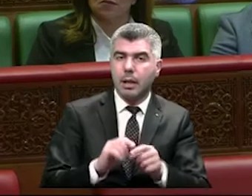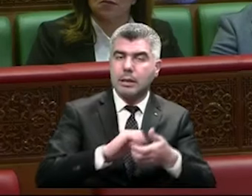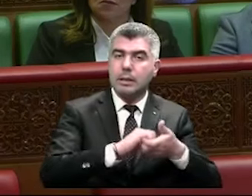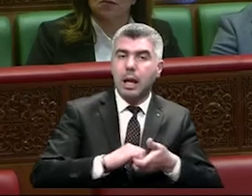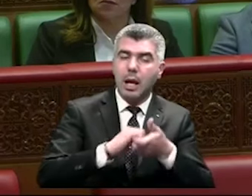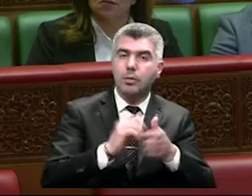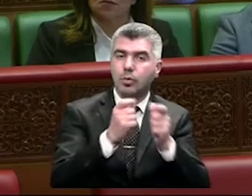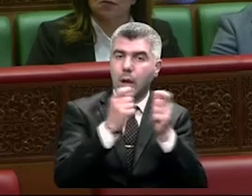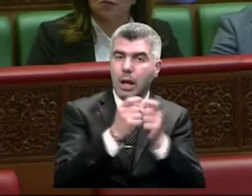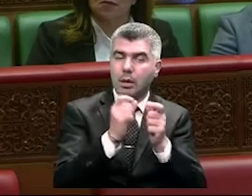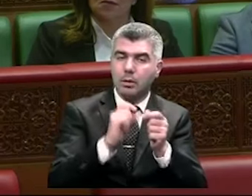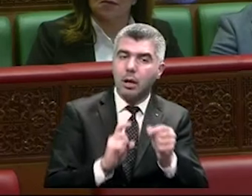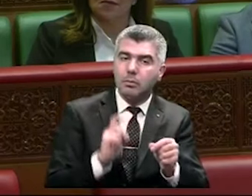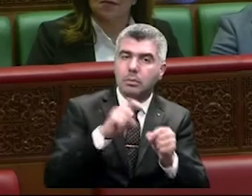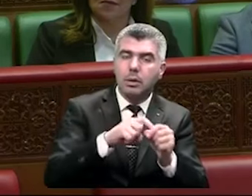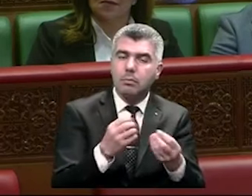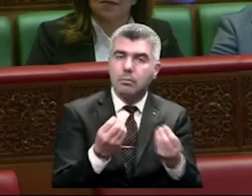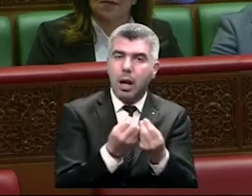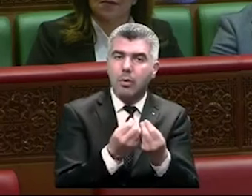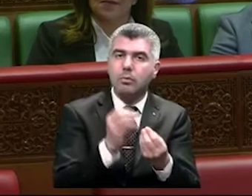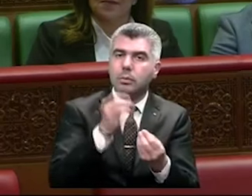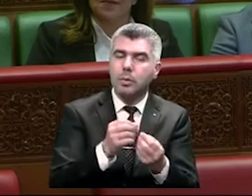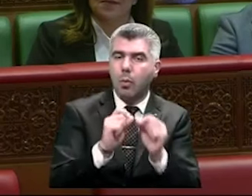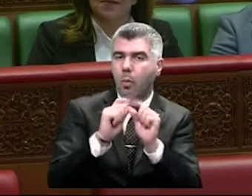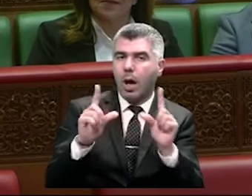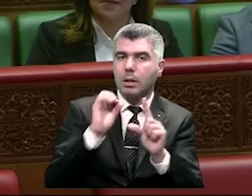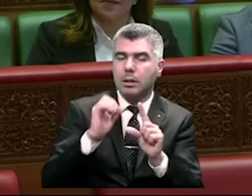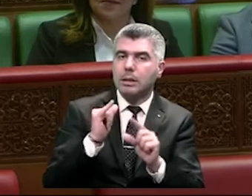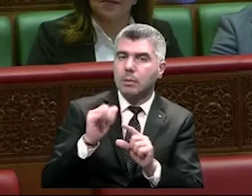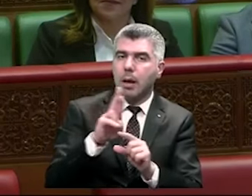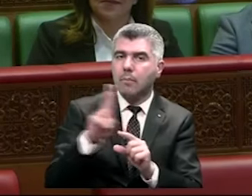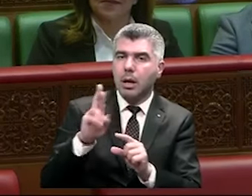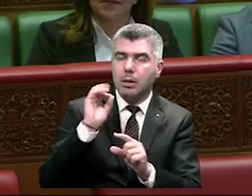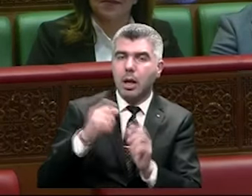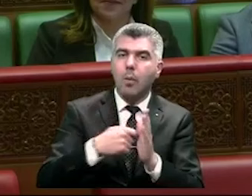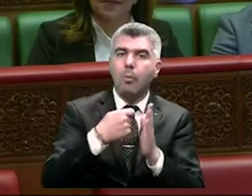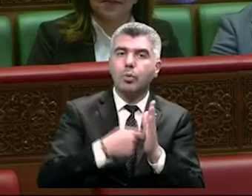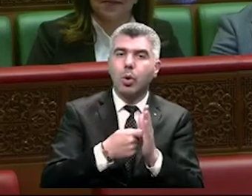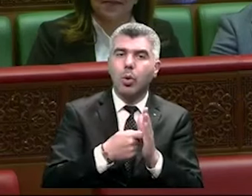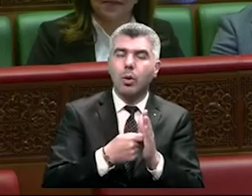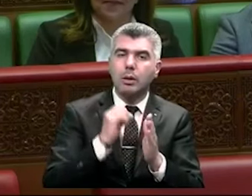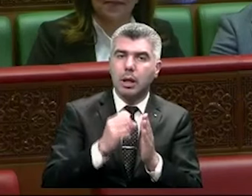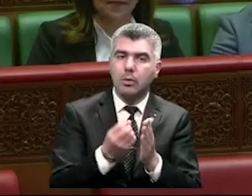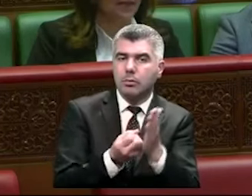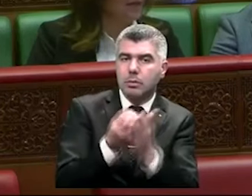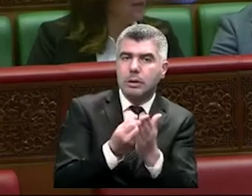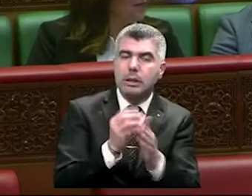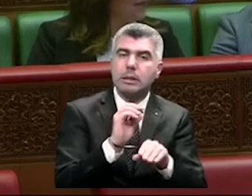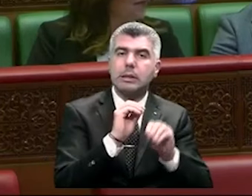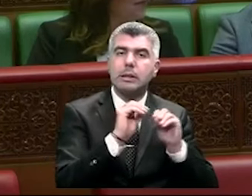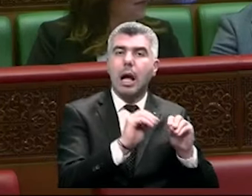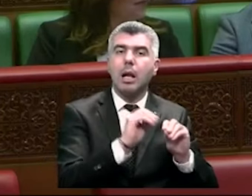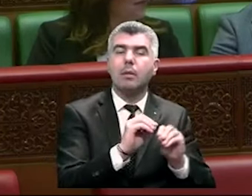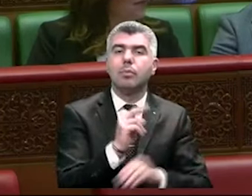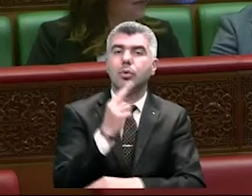مقاوله المغرب انخراطنا في تنزيل الرؤيه الملكيه الساميه التي تسعى الى جعل المشروع التربوي التعليمي الجديد اليه